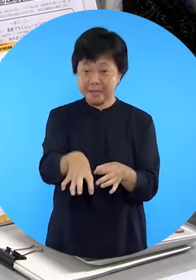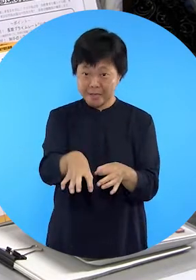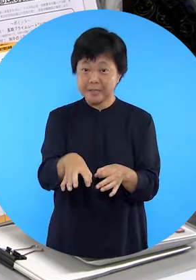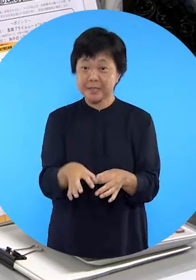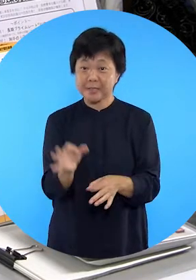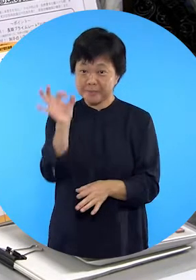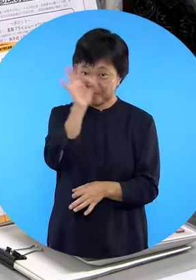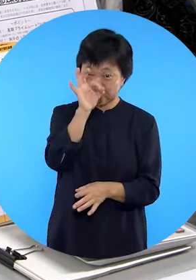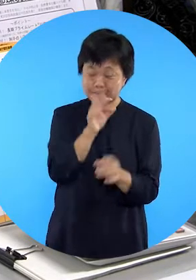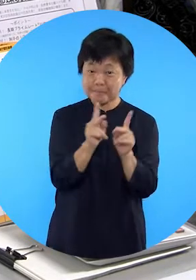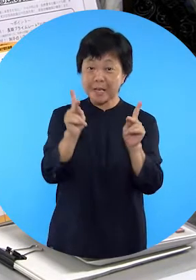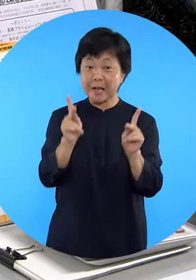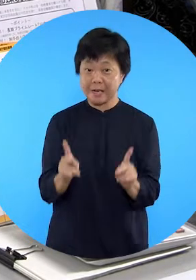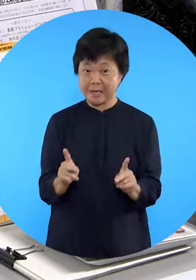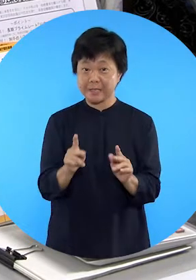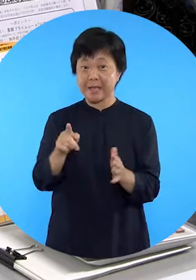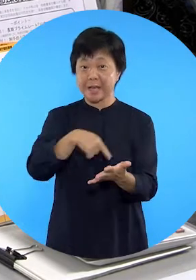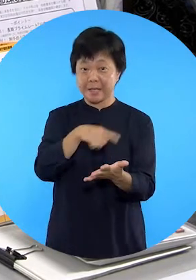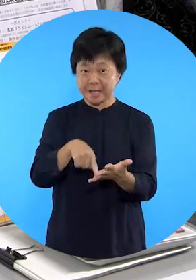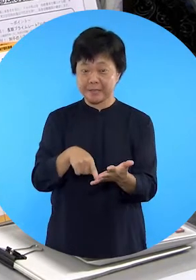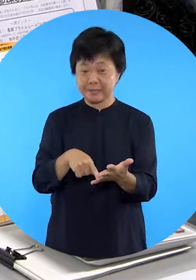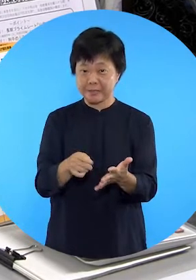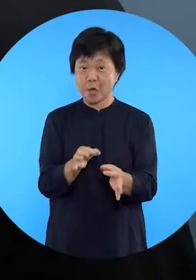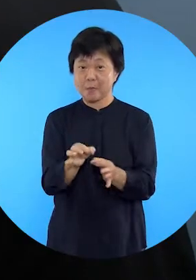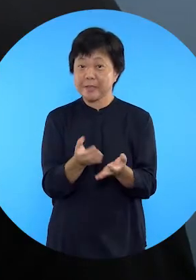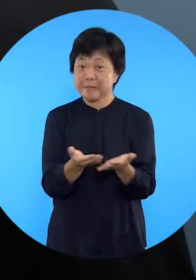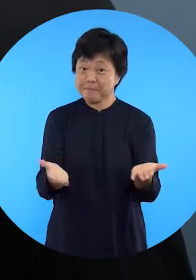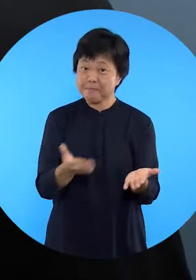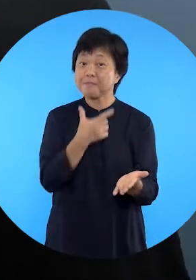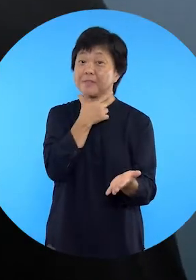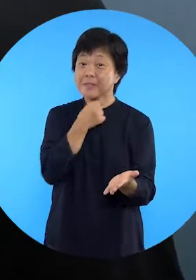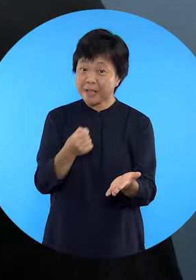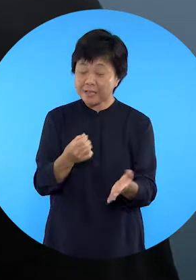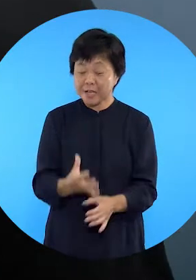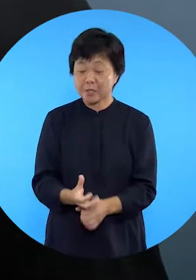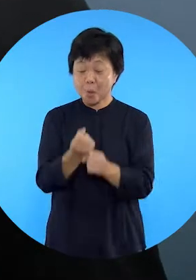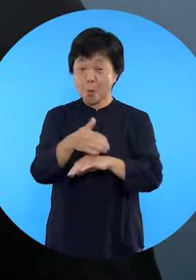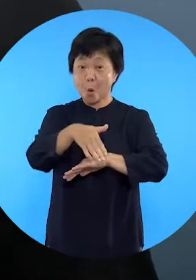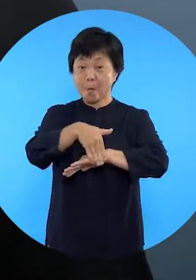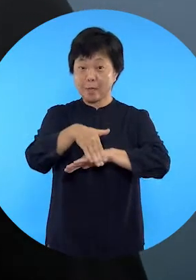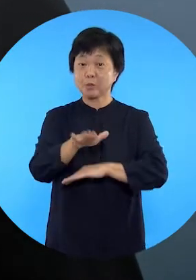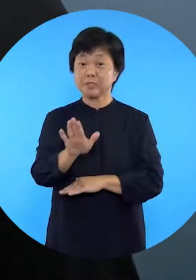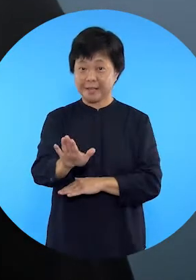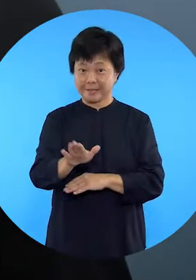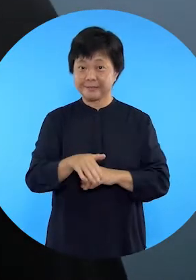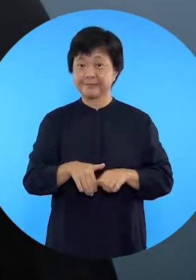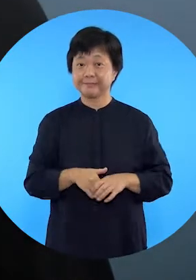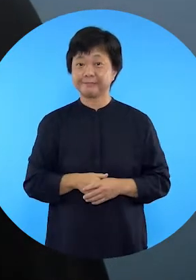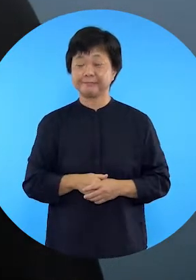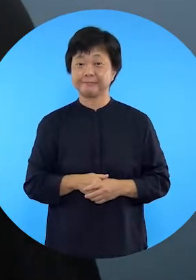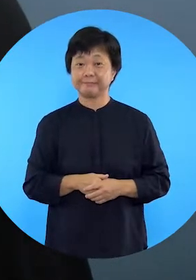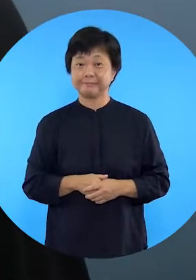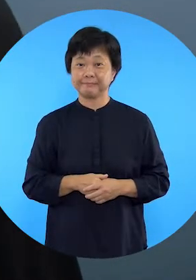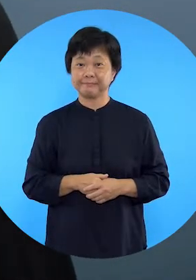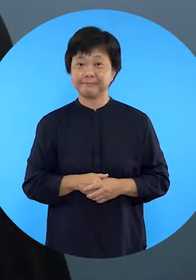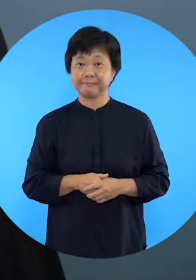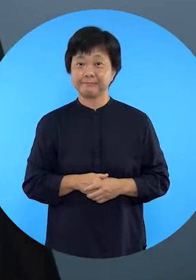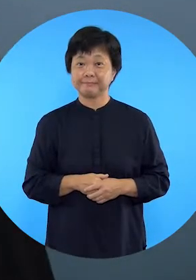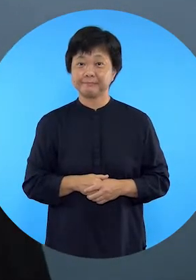販路拡大などの課題解決のほか、起業を志す方をサポートする総合窓口です。